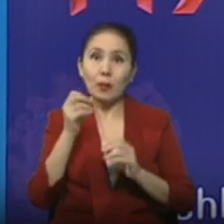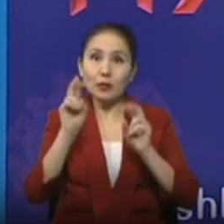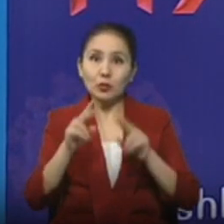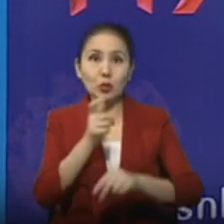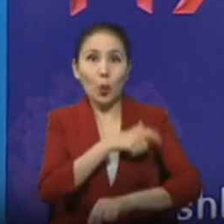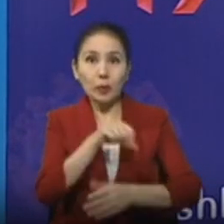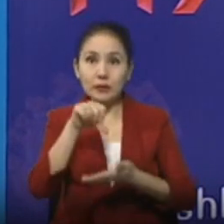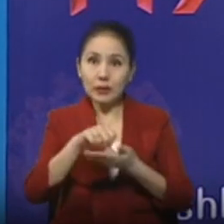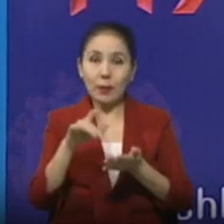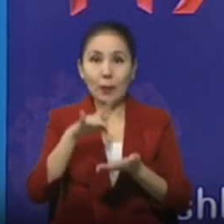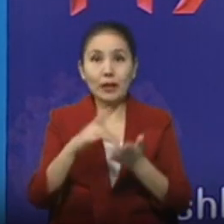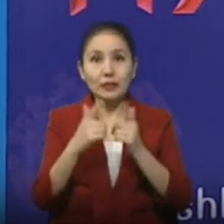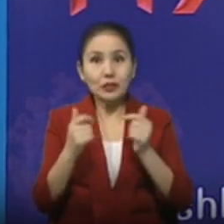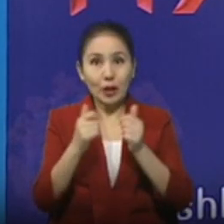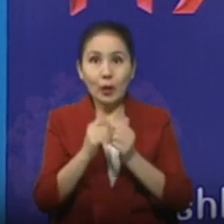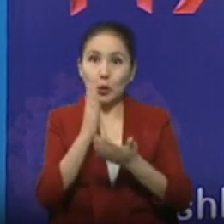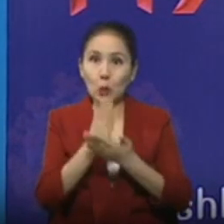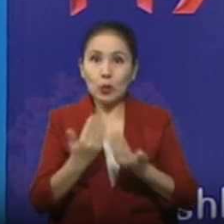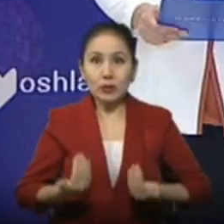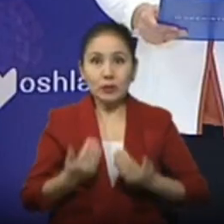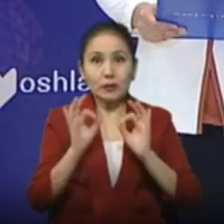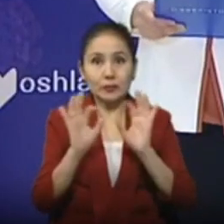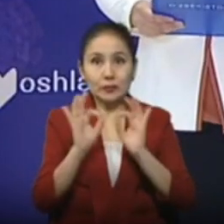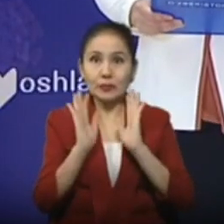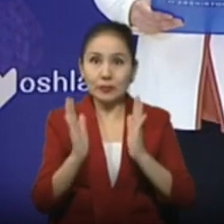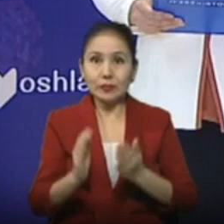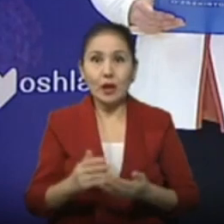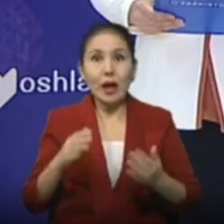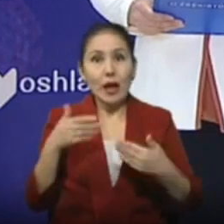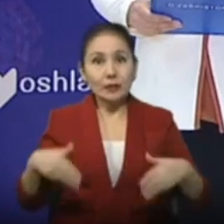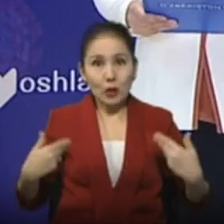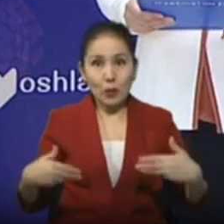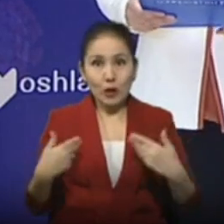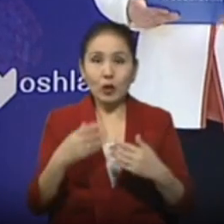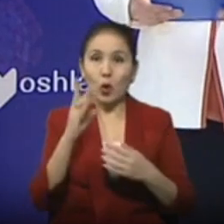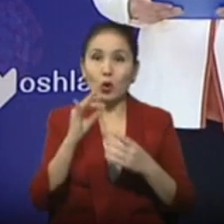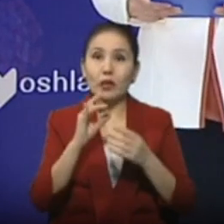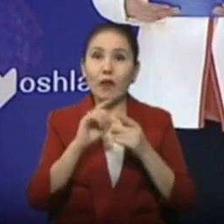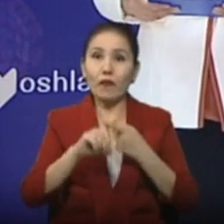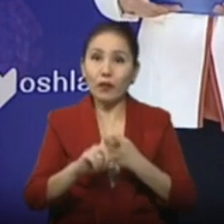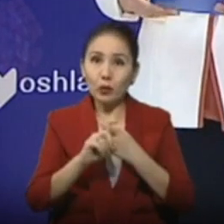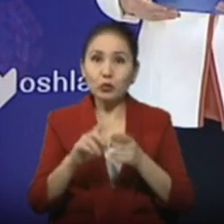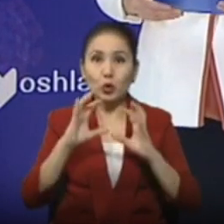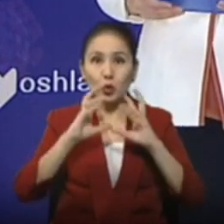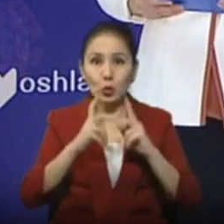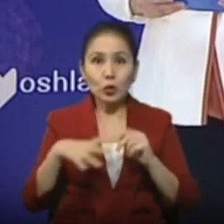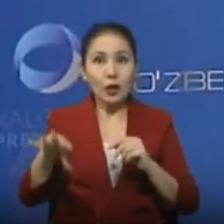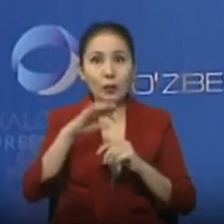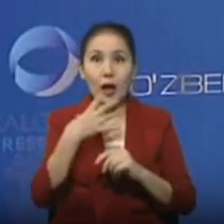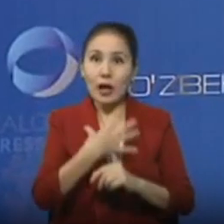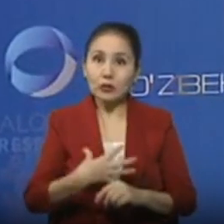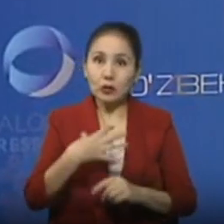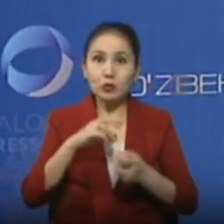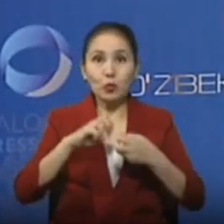комиссиясының маркези штабыдан тоғырдан тоғыры эфирге узатылмақта. Ассаламу алейкум. Коронавирус дүния хамжамиятының асоси